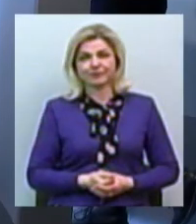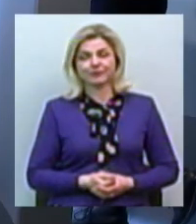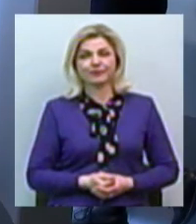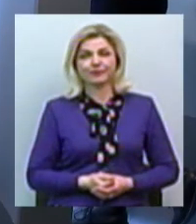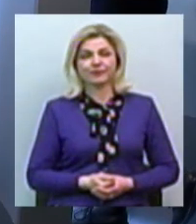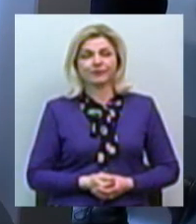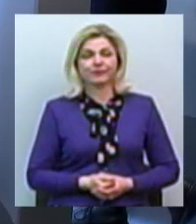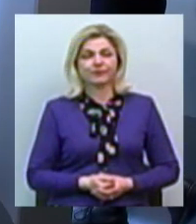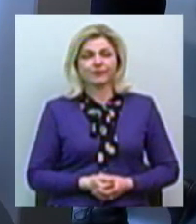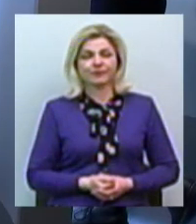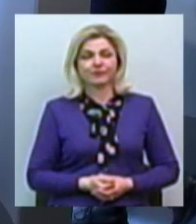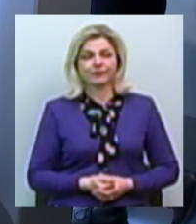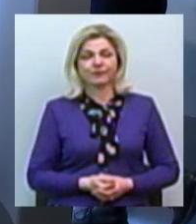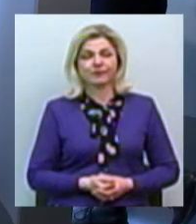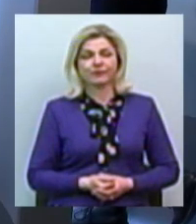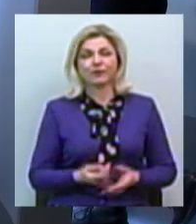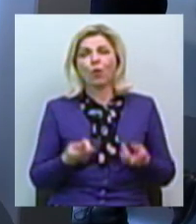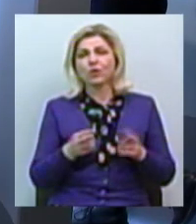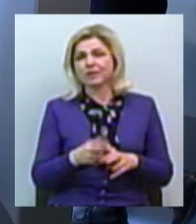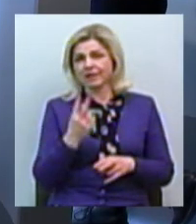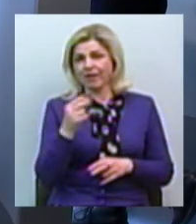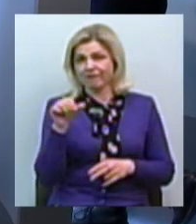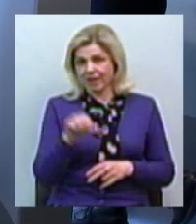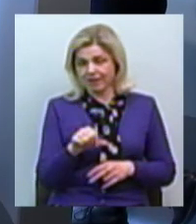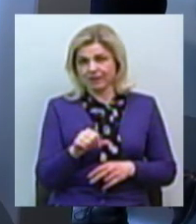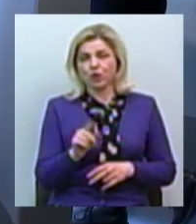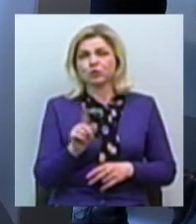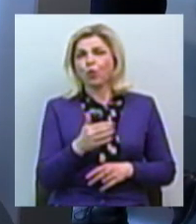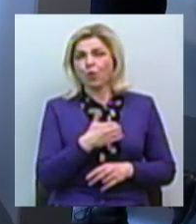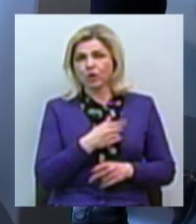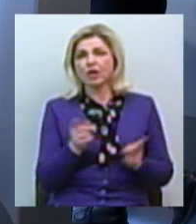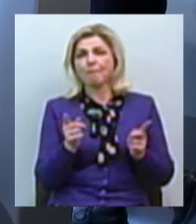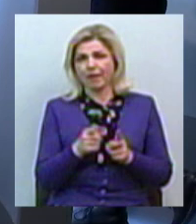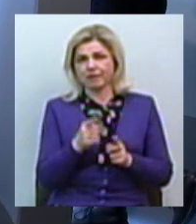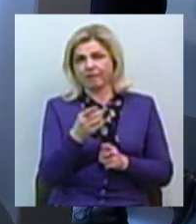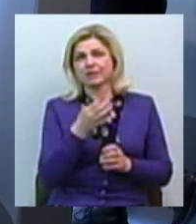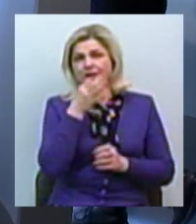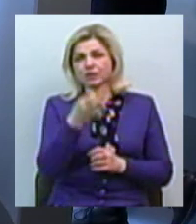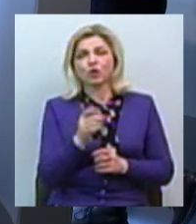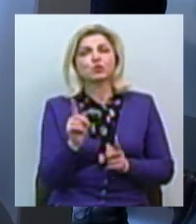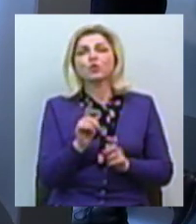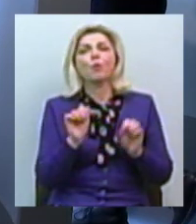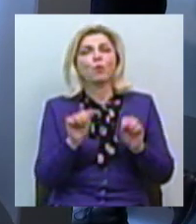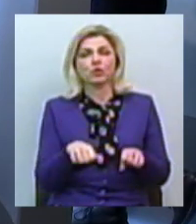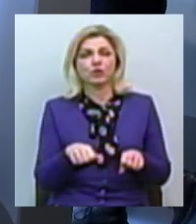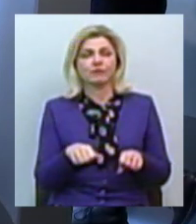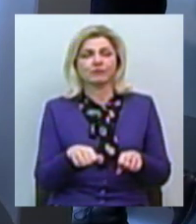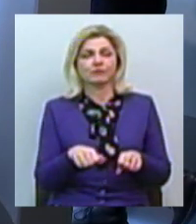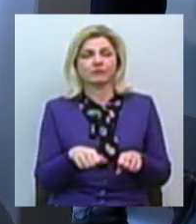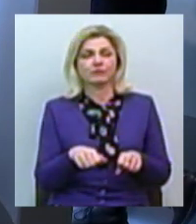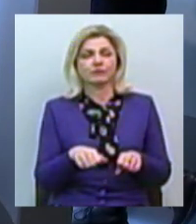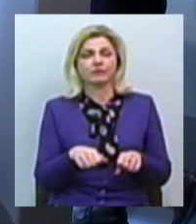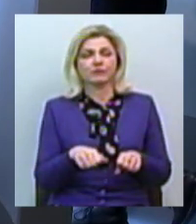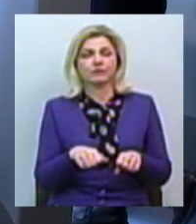залишається буквально 2 хвилини. Я хотів би, щоб ви стисло тезами сказали, в чому безпосередньо може